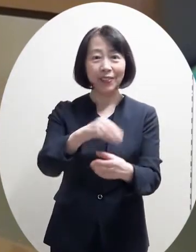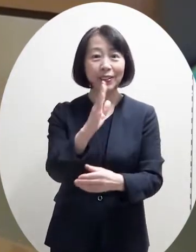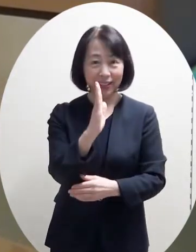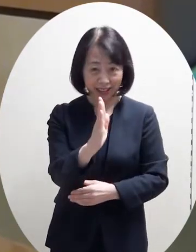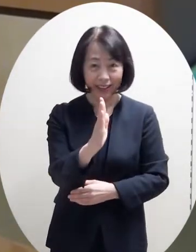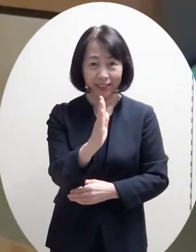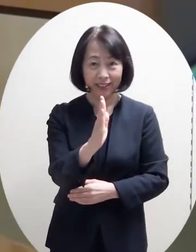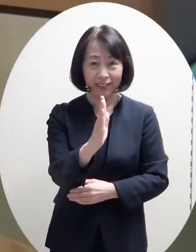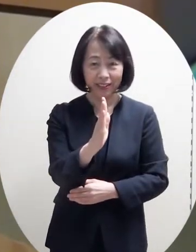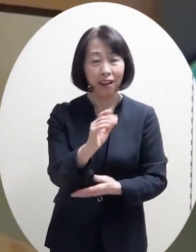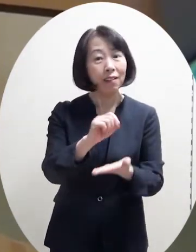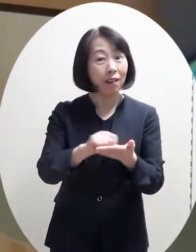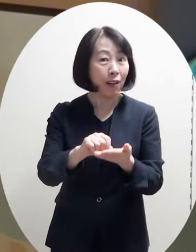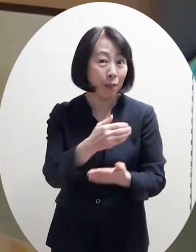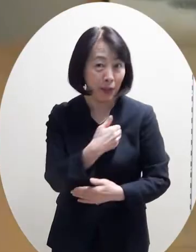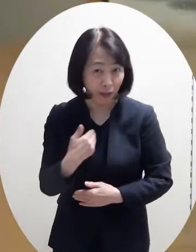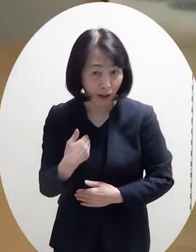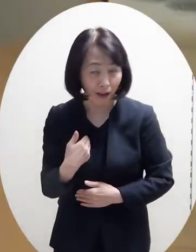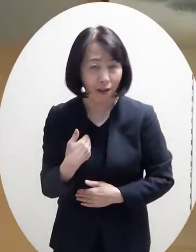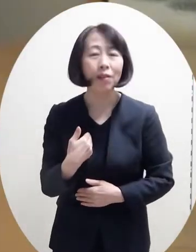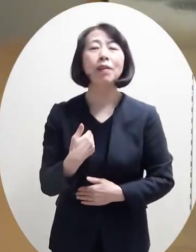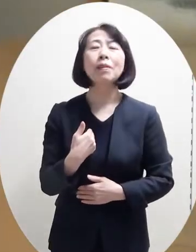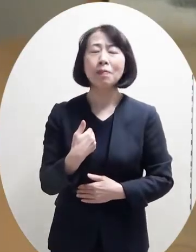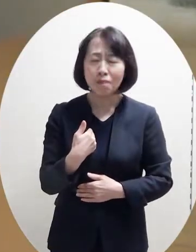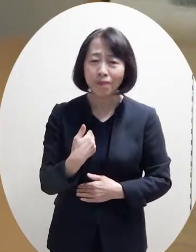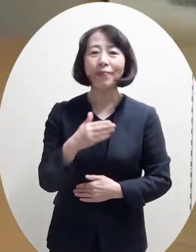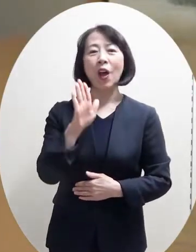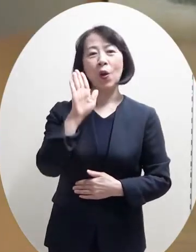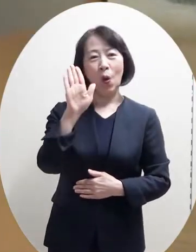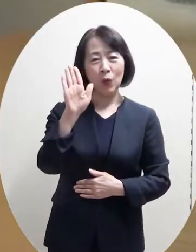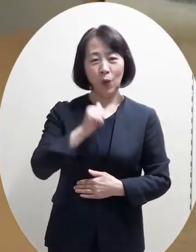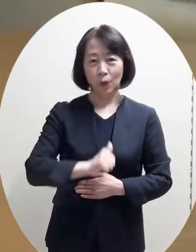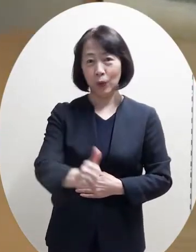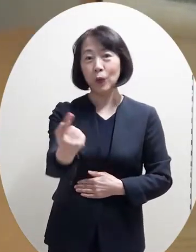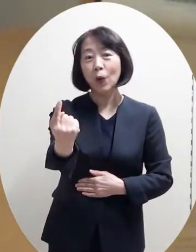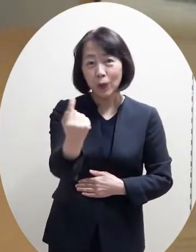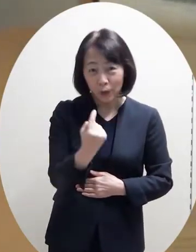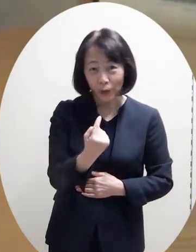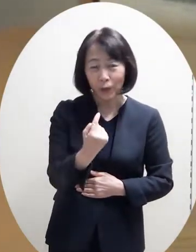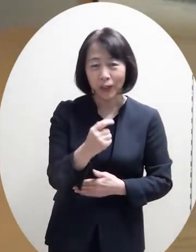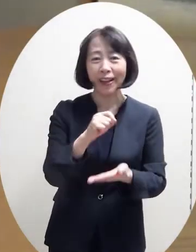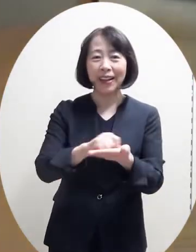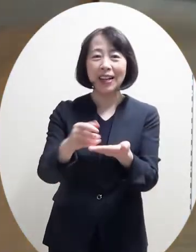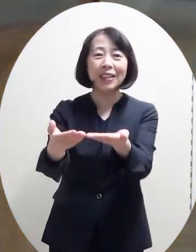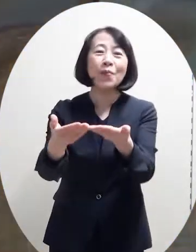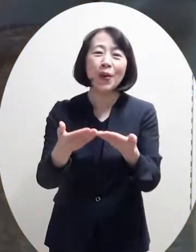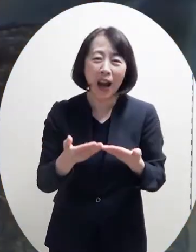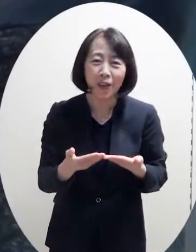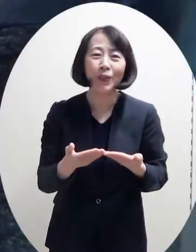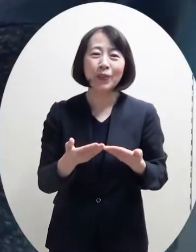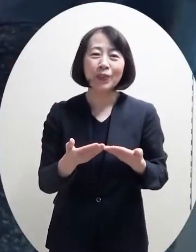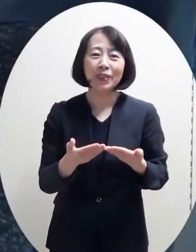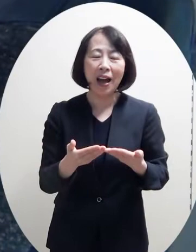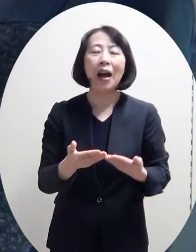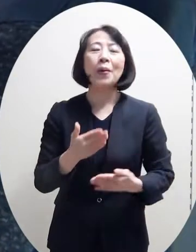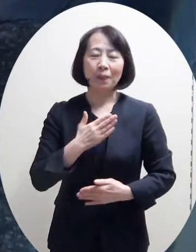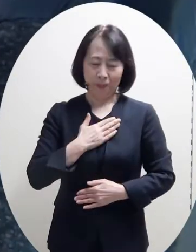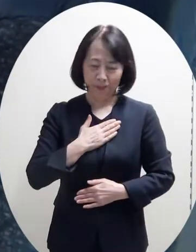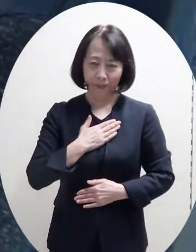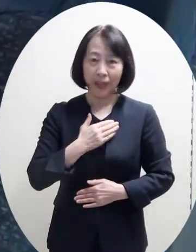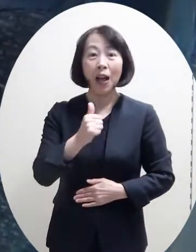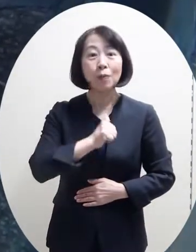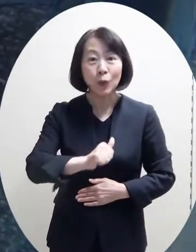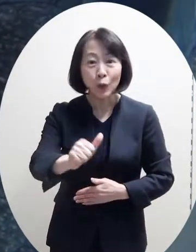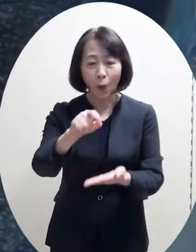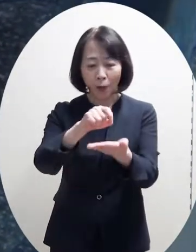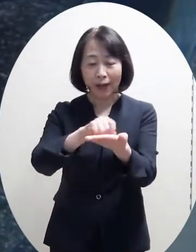いね。書けますか？ 今度息子が来た時に書いてもらうわ。 じゃあ息子さんに書い